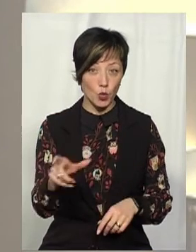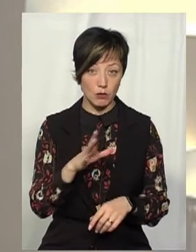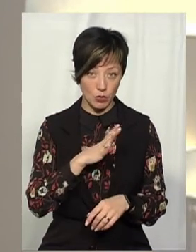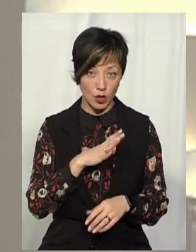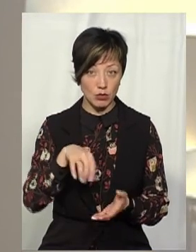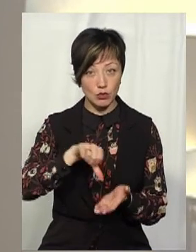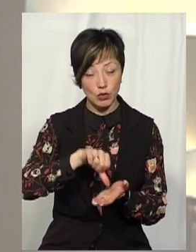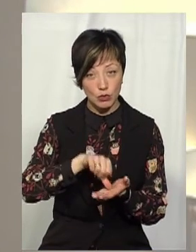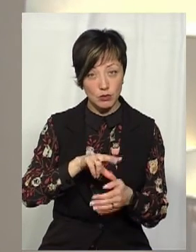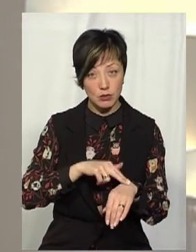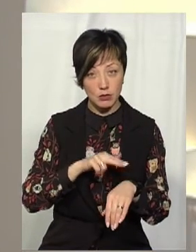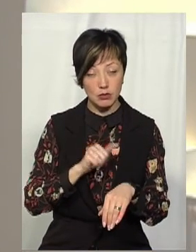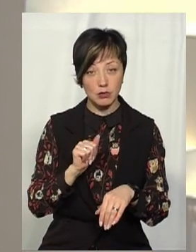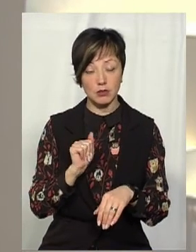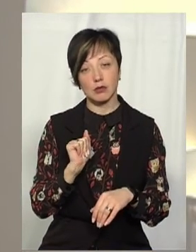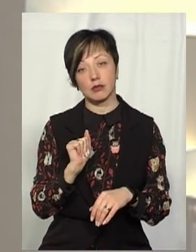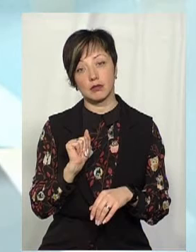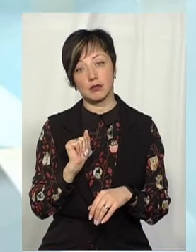були дільничими і от